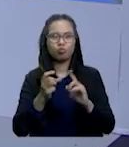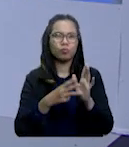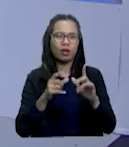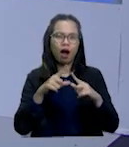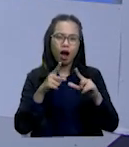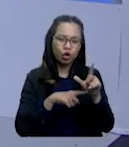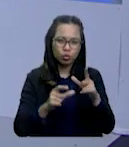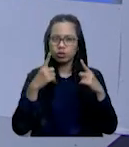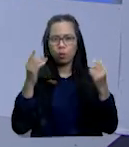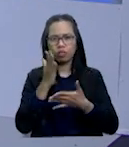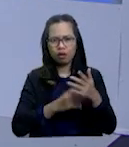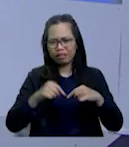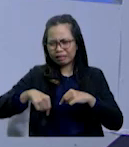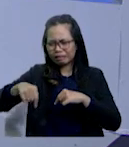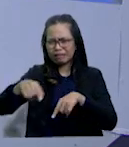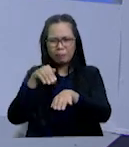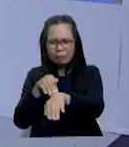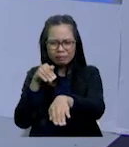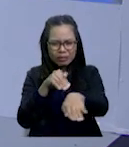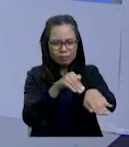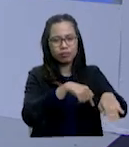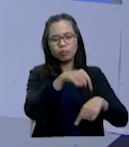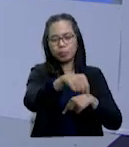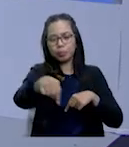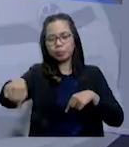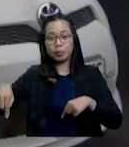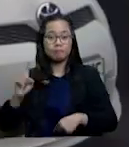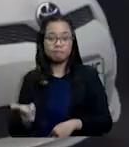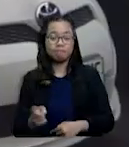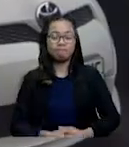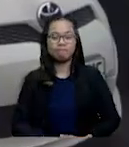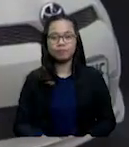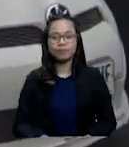Tengah. Kendaraan pemudik terjebak kemacetan di sejumlah titik.